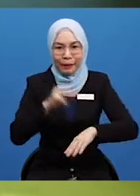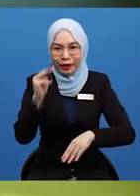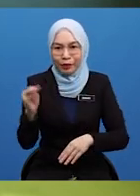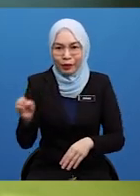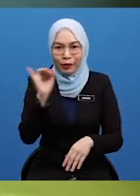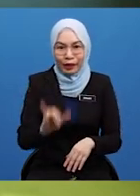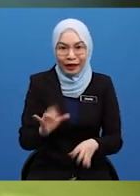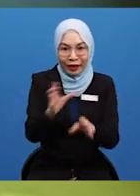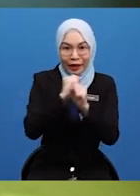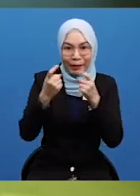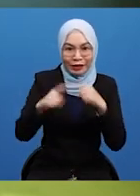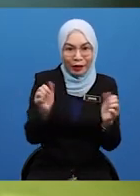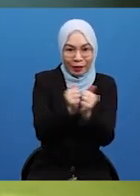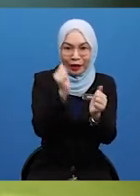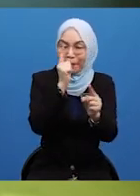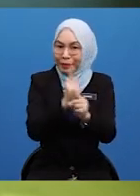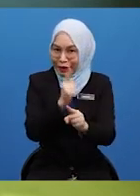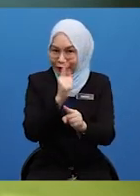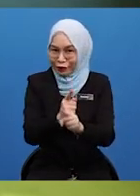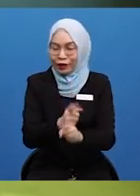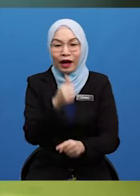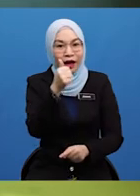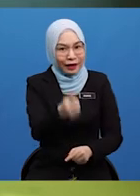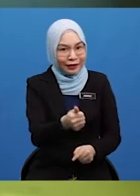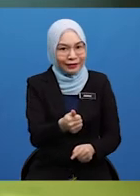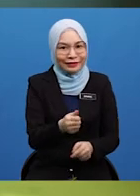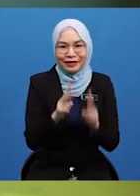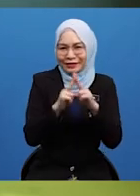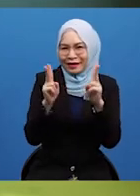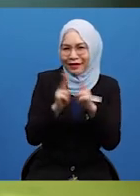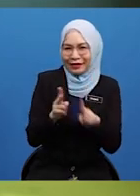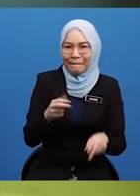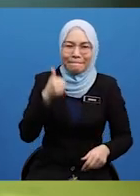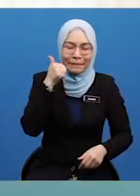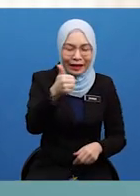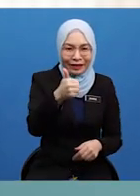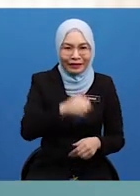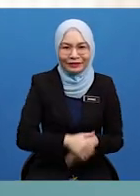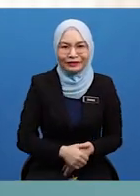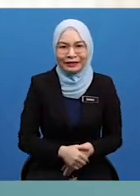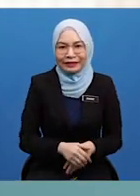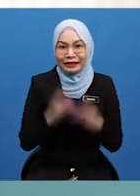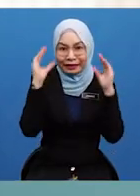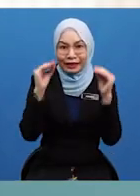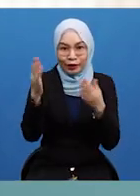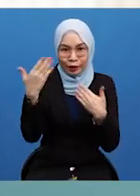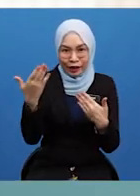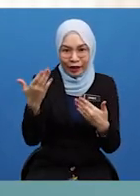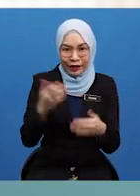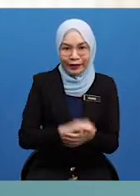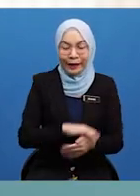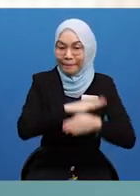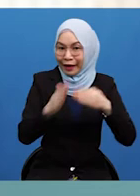menjawab soalan dengan betul Anda memang brians cego harap